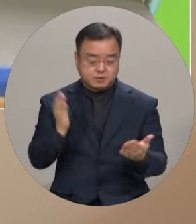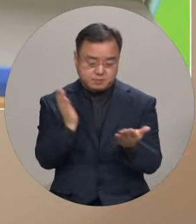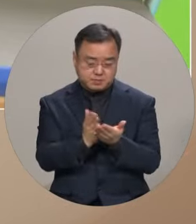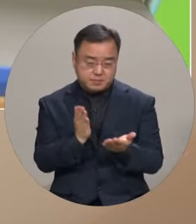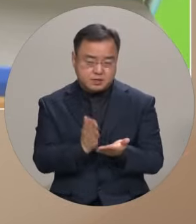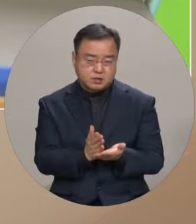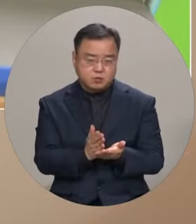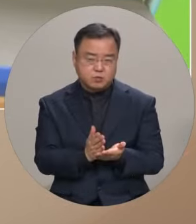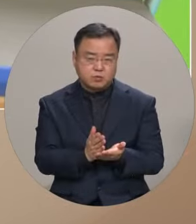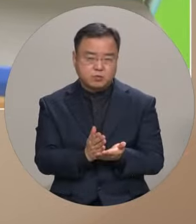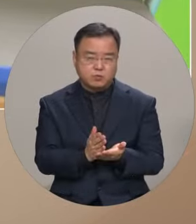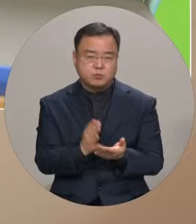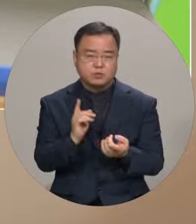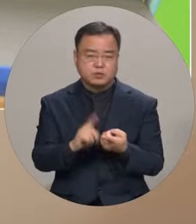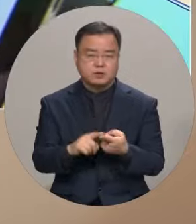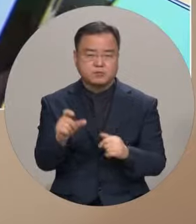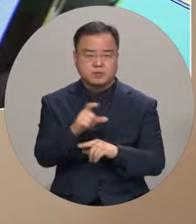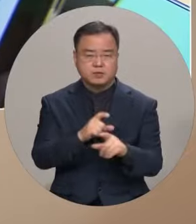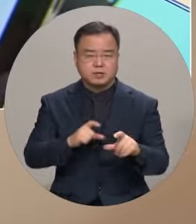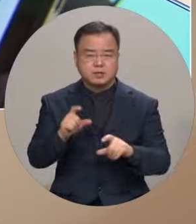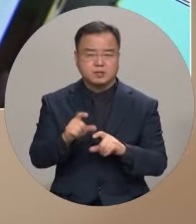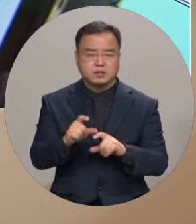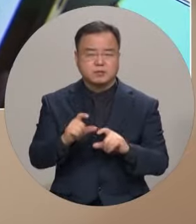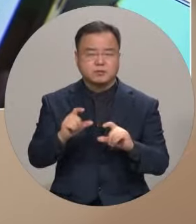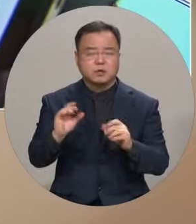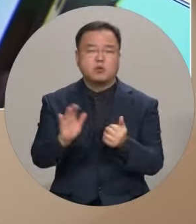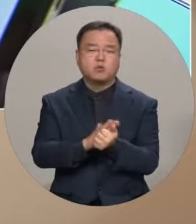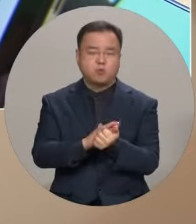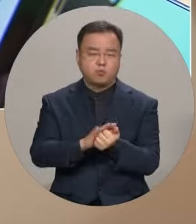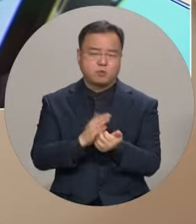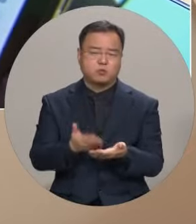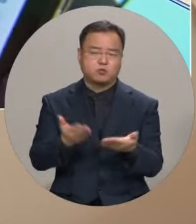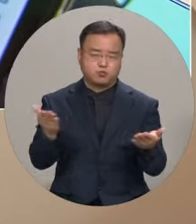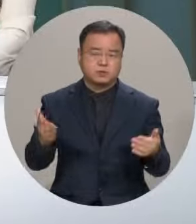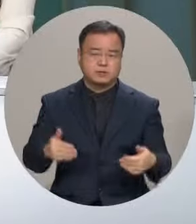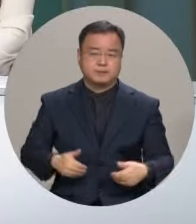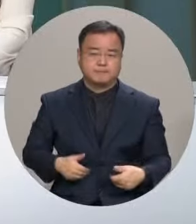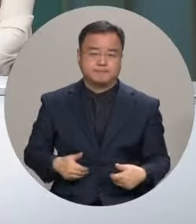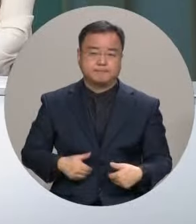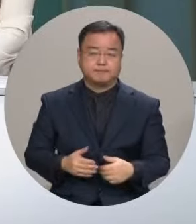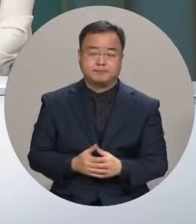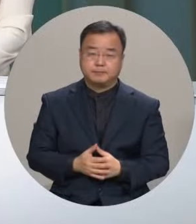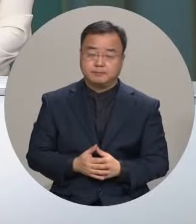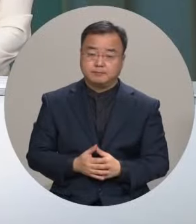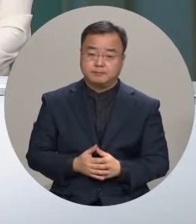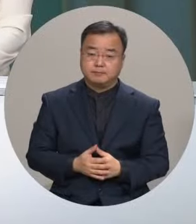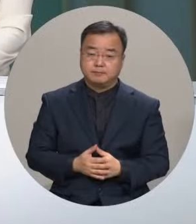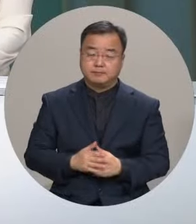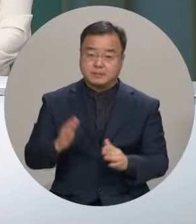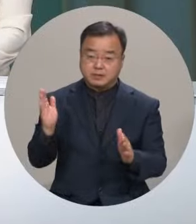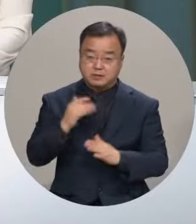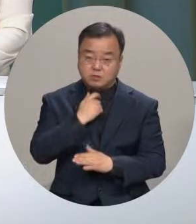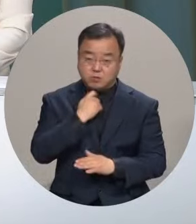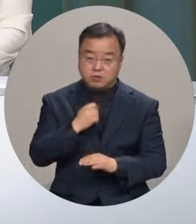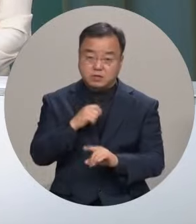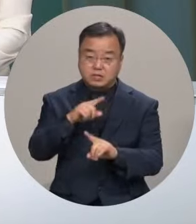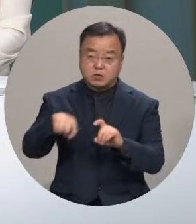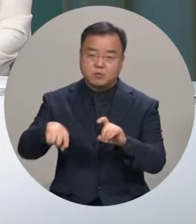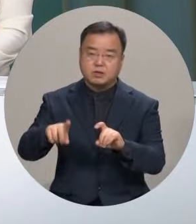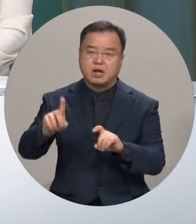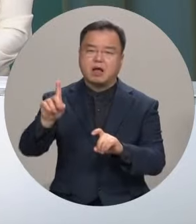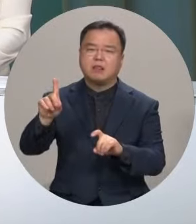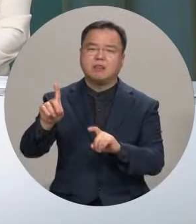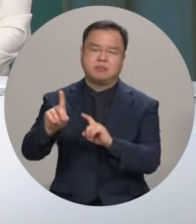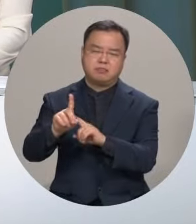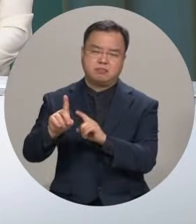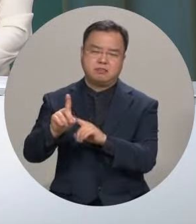어 어 수요에 따라서 공급이 어 이루어졌으면 좋겠습니다네 원하는 학생 명 중에 단 한 명만 겨우